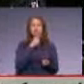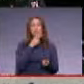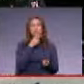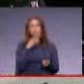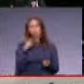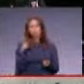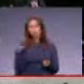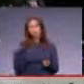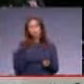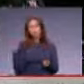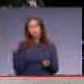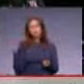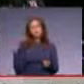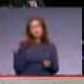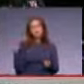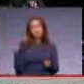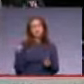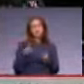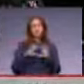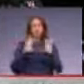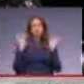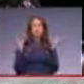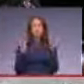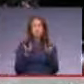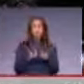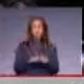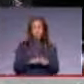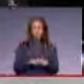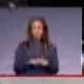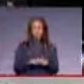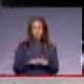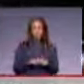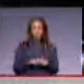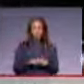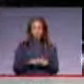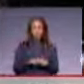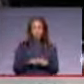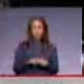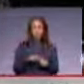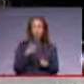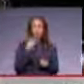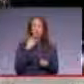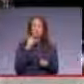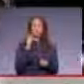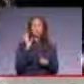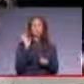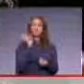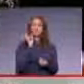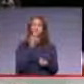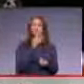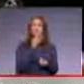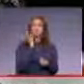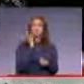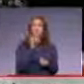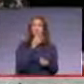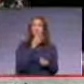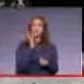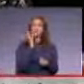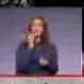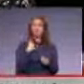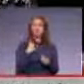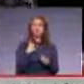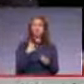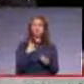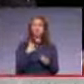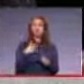كلها دي حاجات. ده انا بسميها الفترة دي بتاعت الوهج